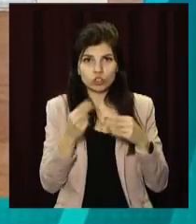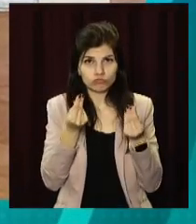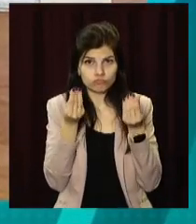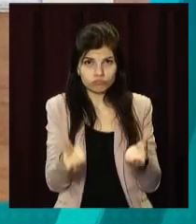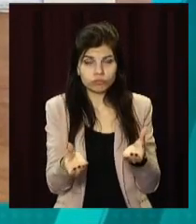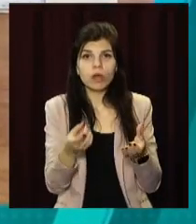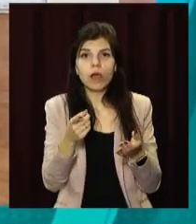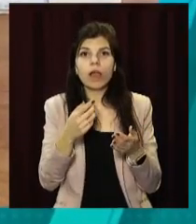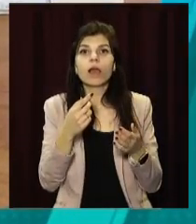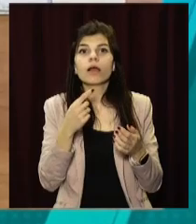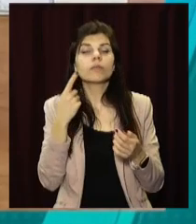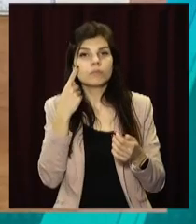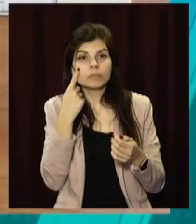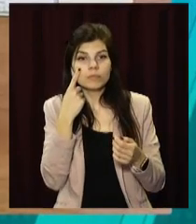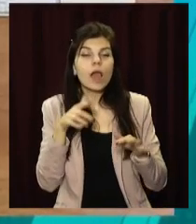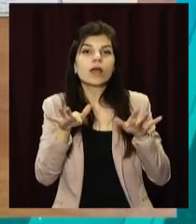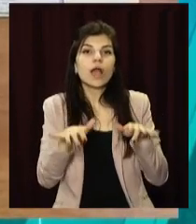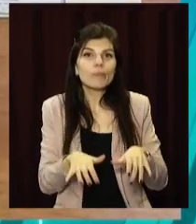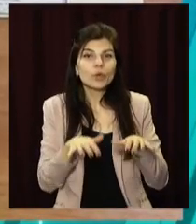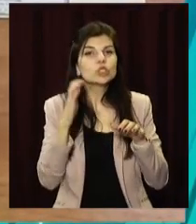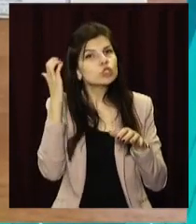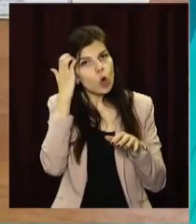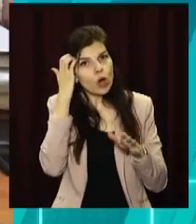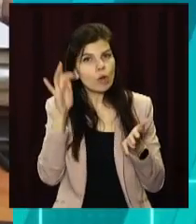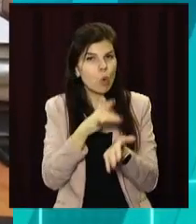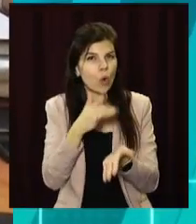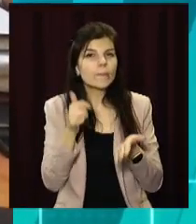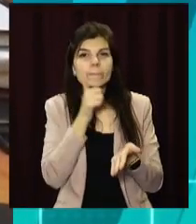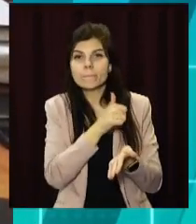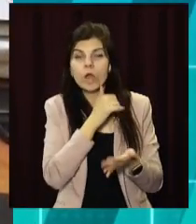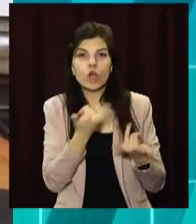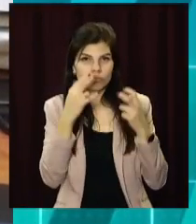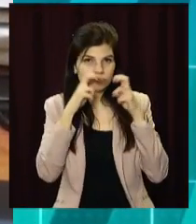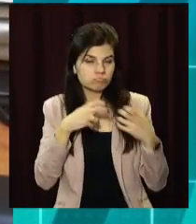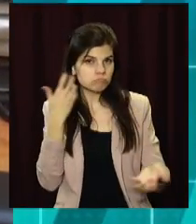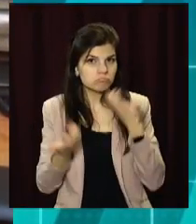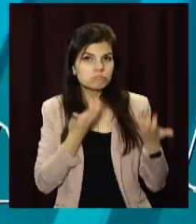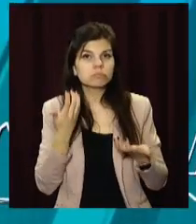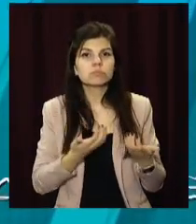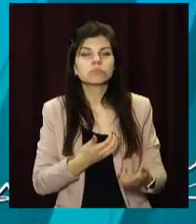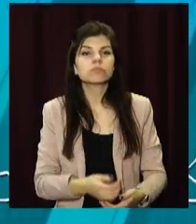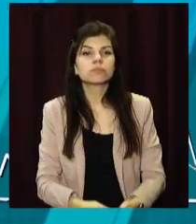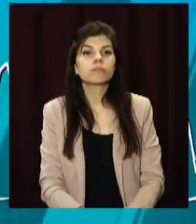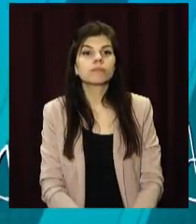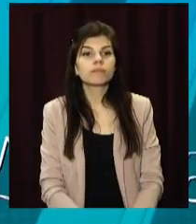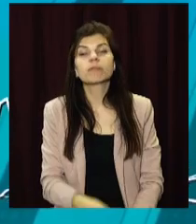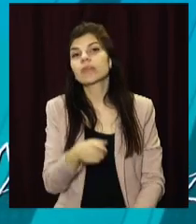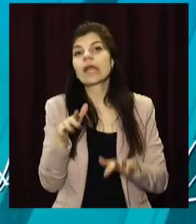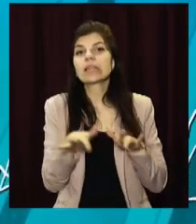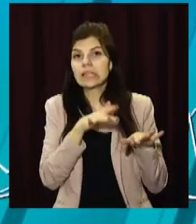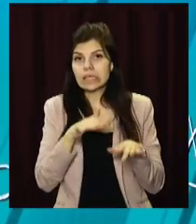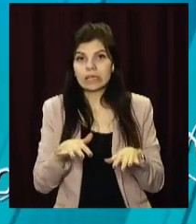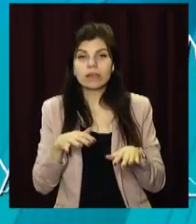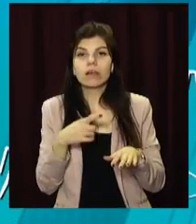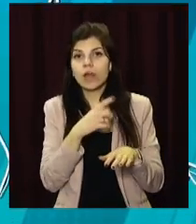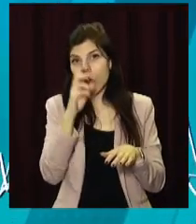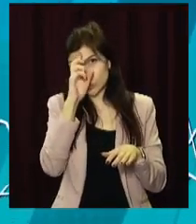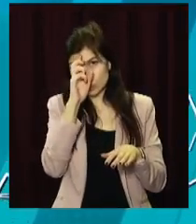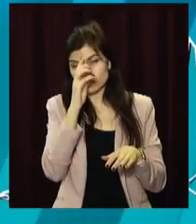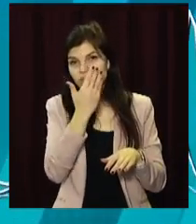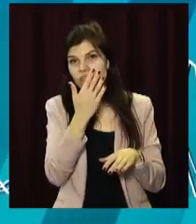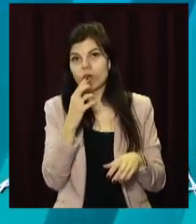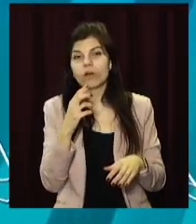печатки фіктивних фірм та комп'ютери з чорною бухгалтерією. Триває слідство. Дії зловмисників завдали збитки